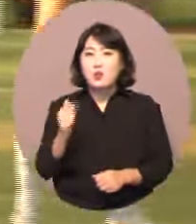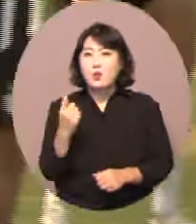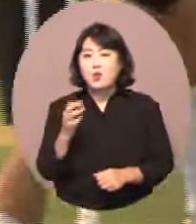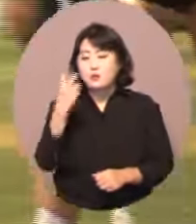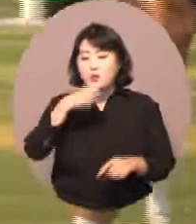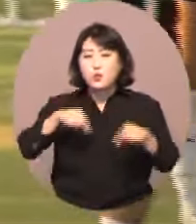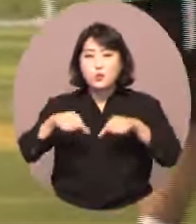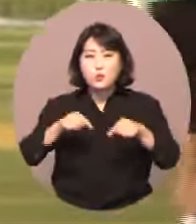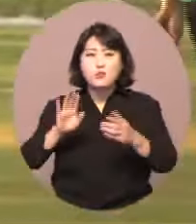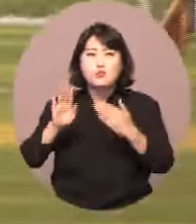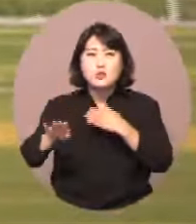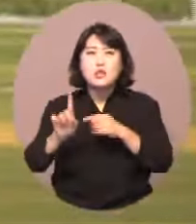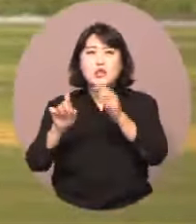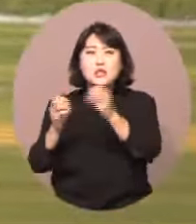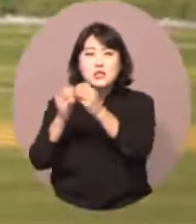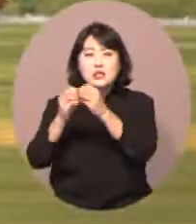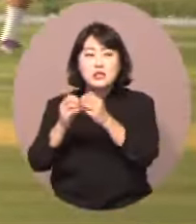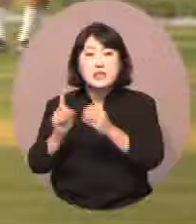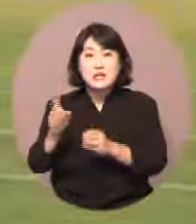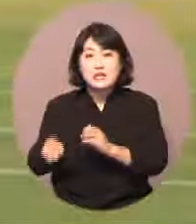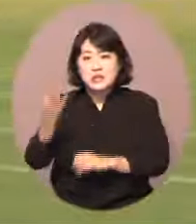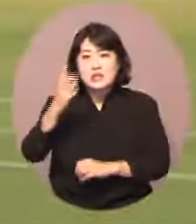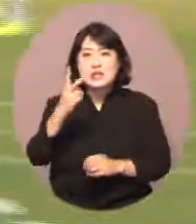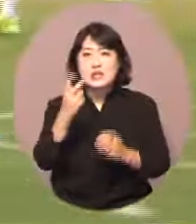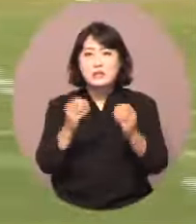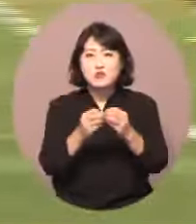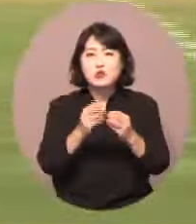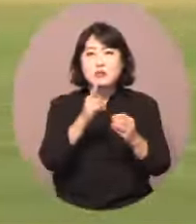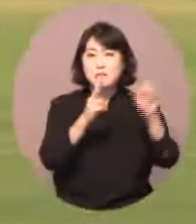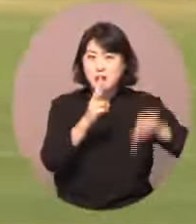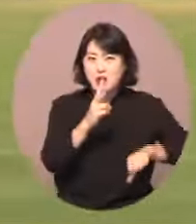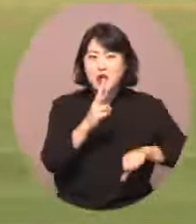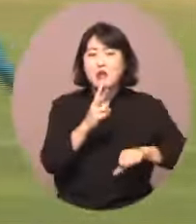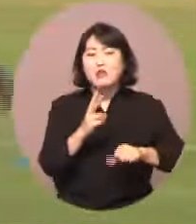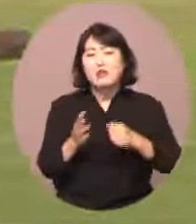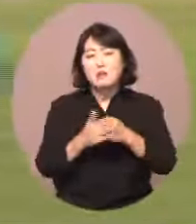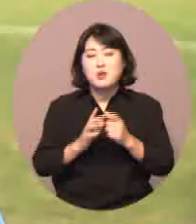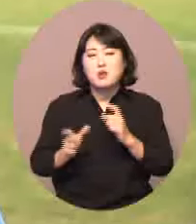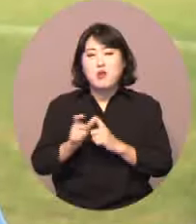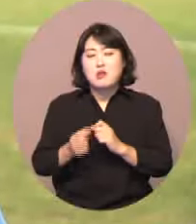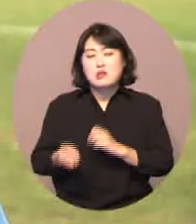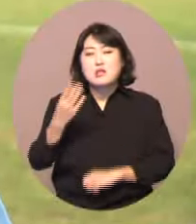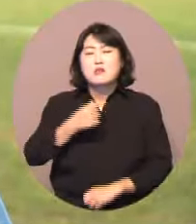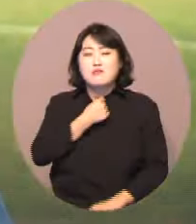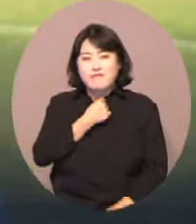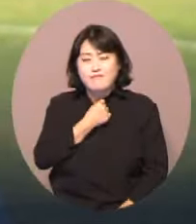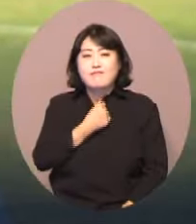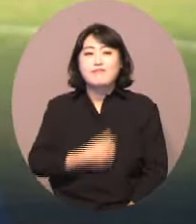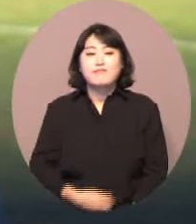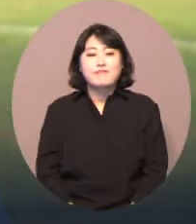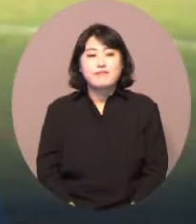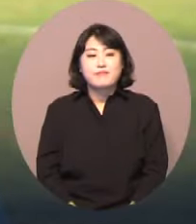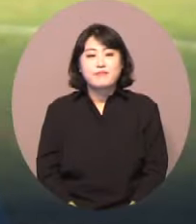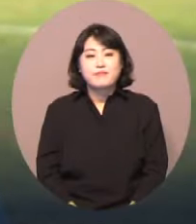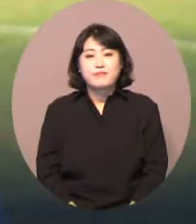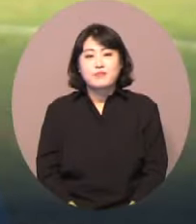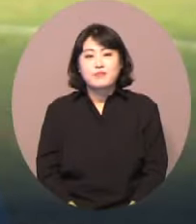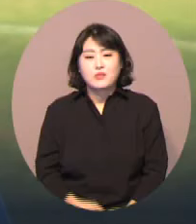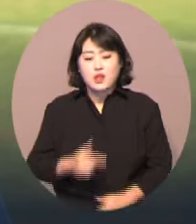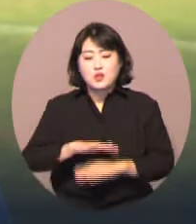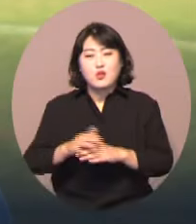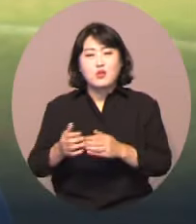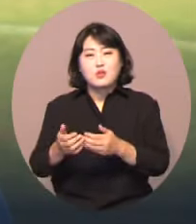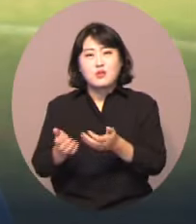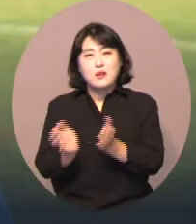경기에서 1승 2무 2패에 그쳐 더욱 승리가 절실합니다. 홈 팬들에게 좀 좋은 모습을 못 보여드려서